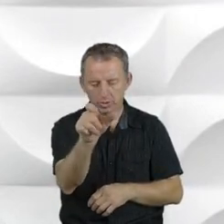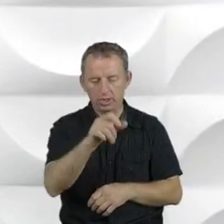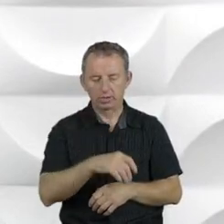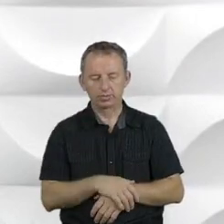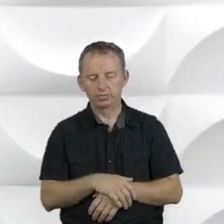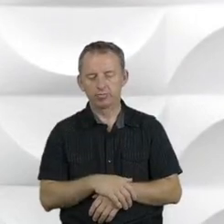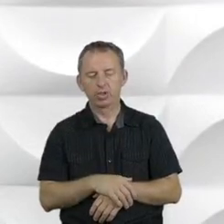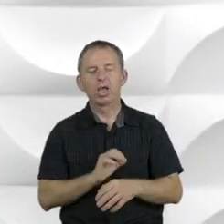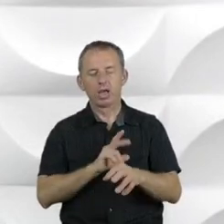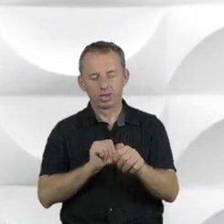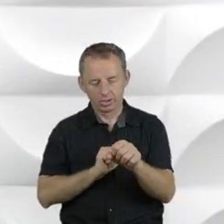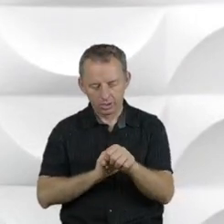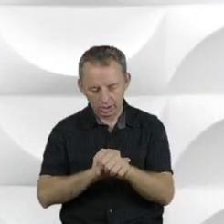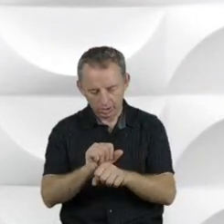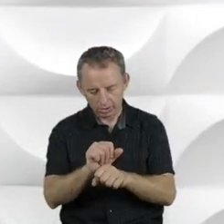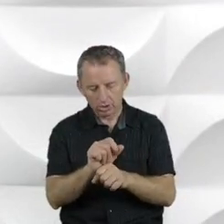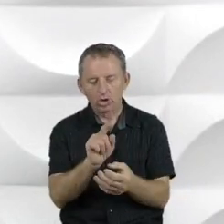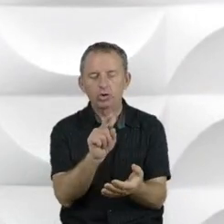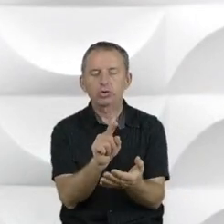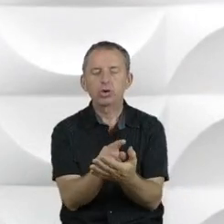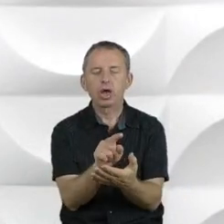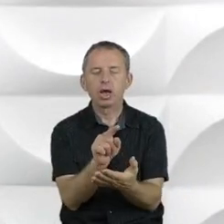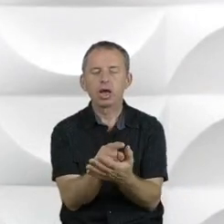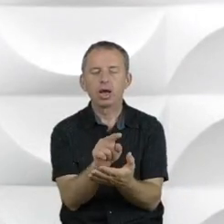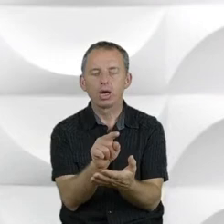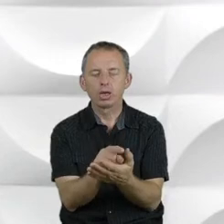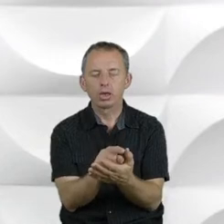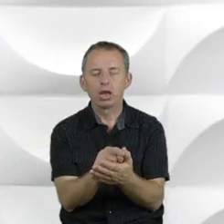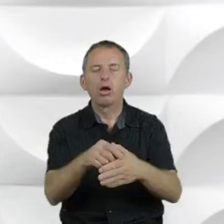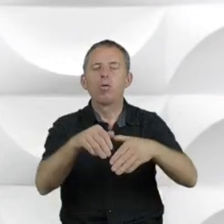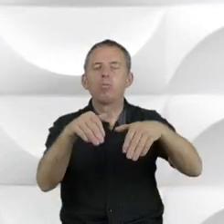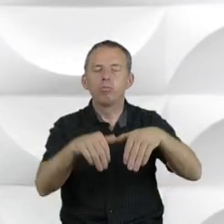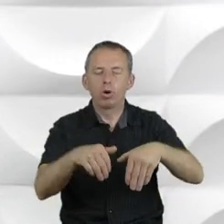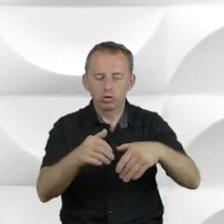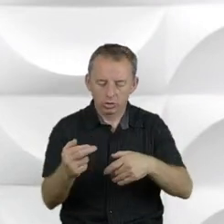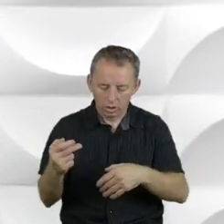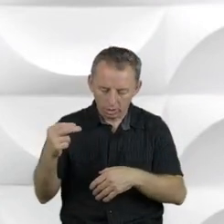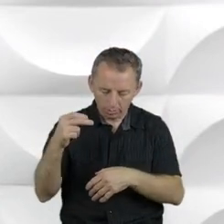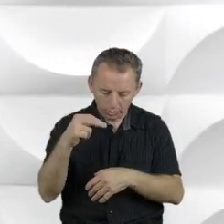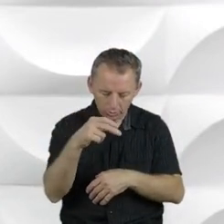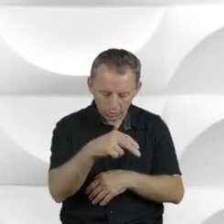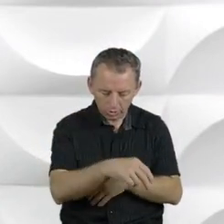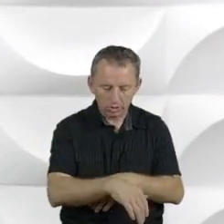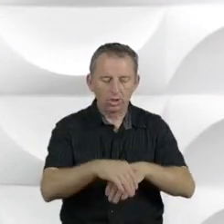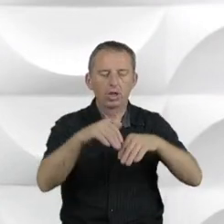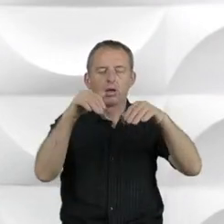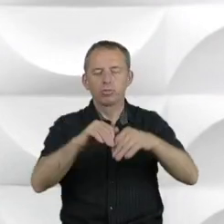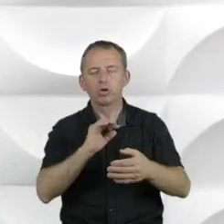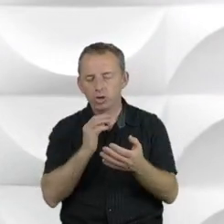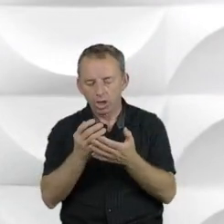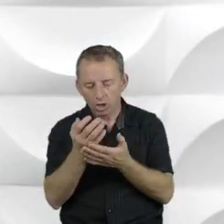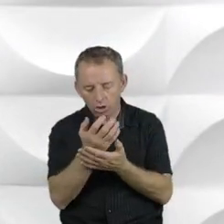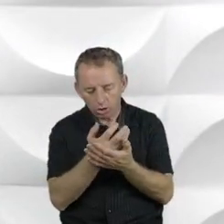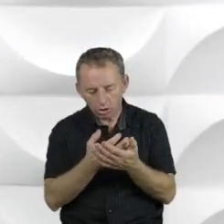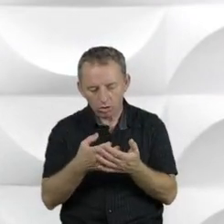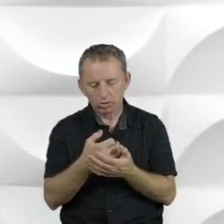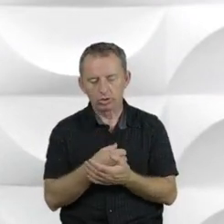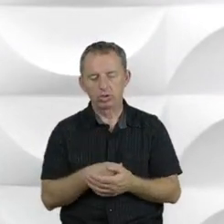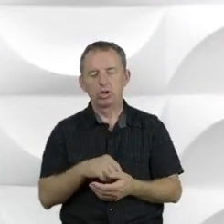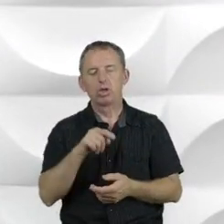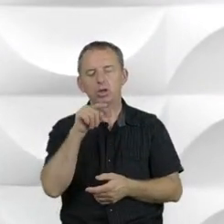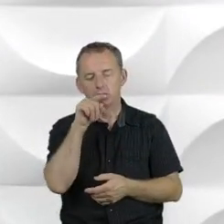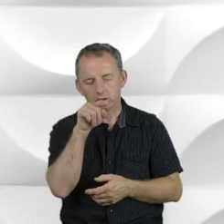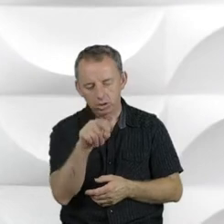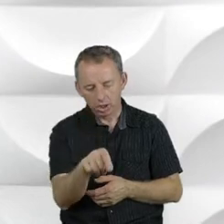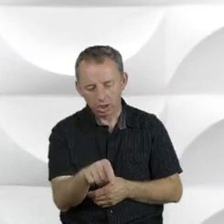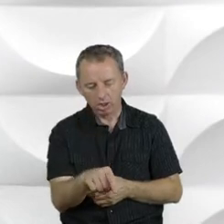Że jest szansa, że można przyjść, można korzystać z tego strumienia